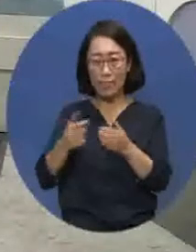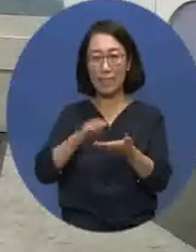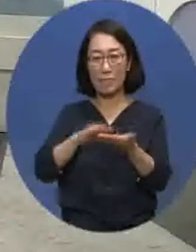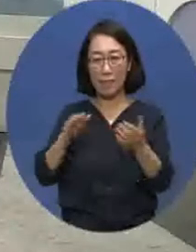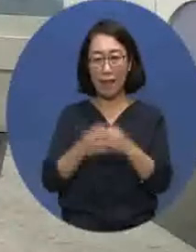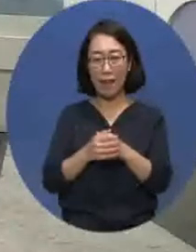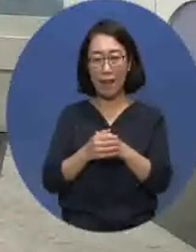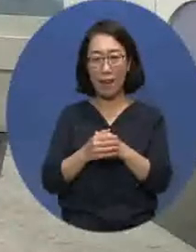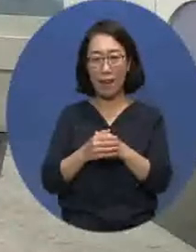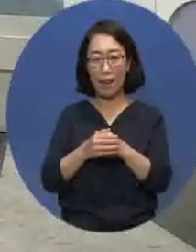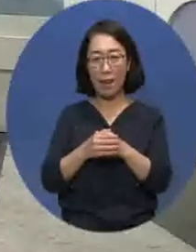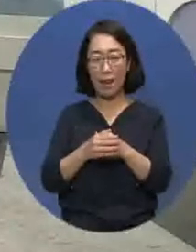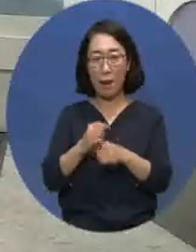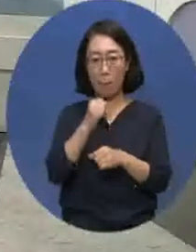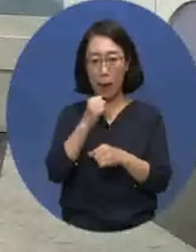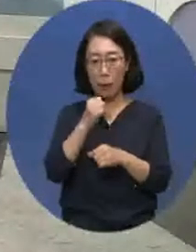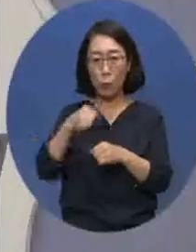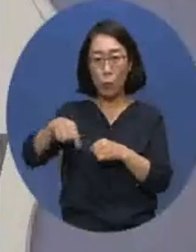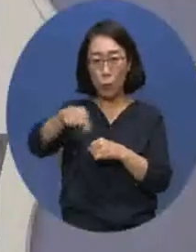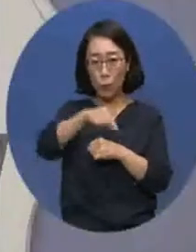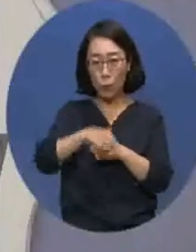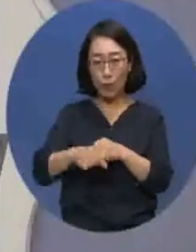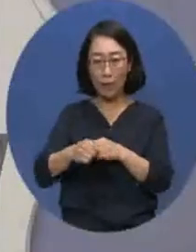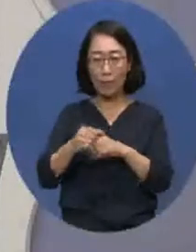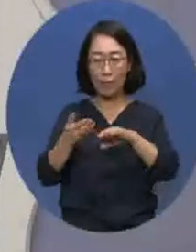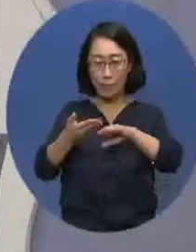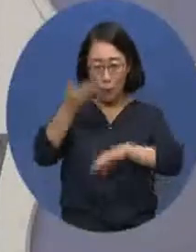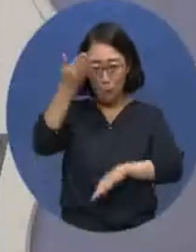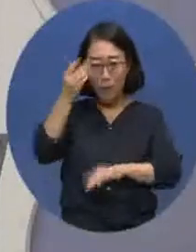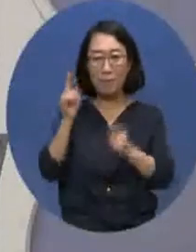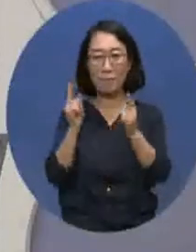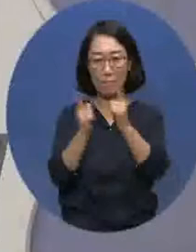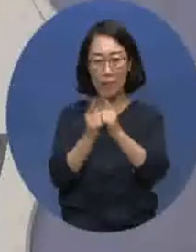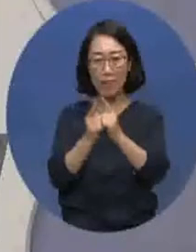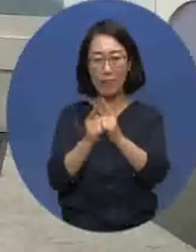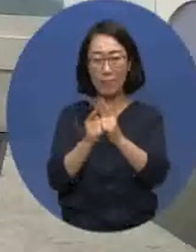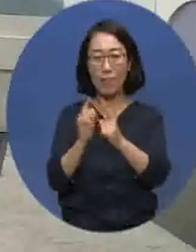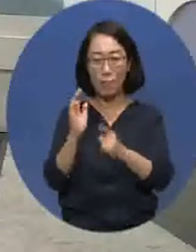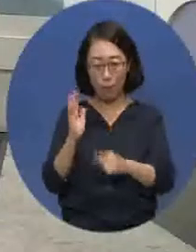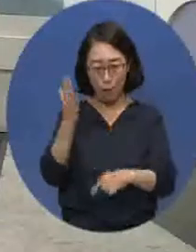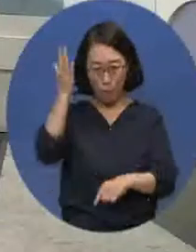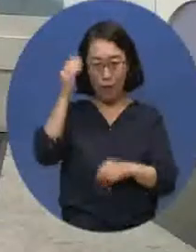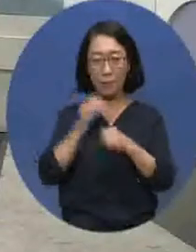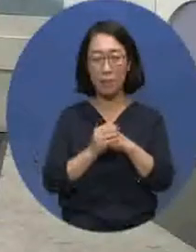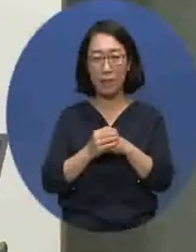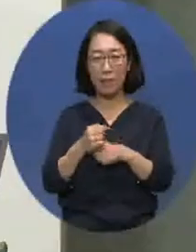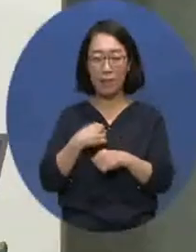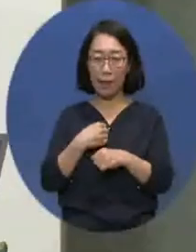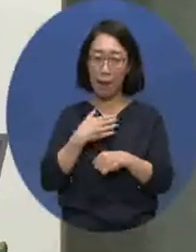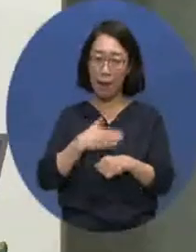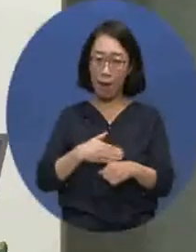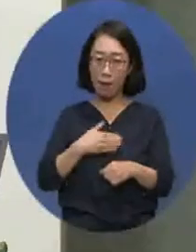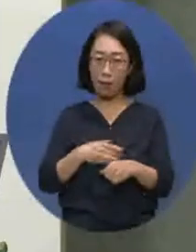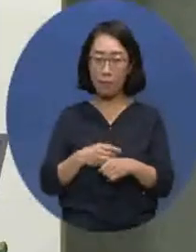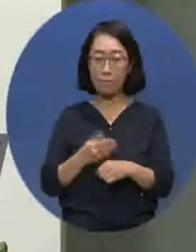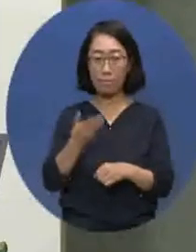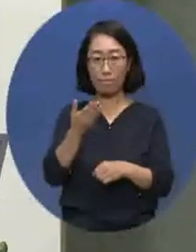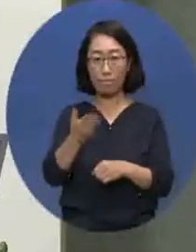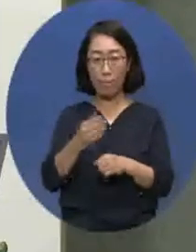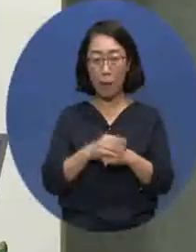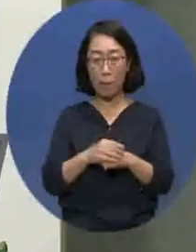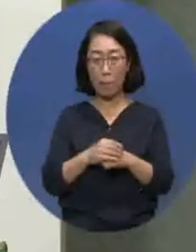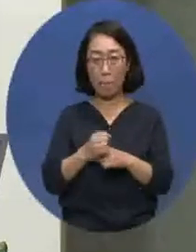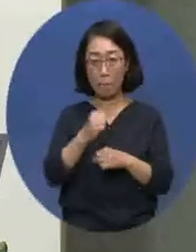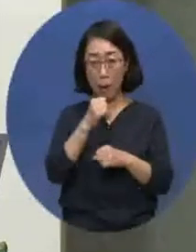방송계에 배 선배님을 이렇게 해서 예 영광입니다 아예 그런 말씀을 7가 알기로는 에 방송가에서